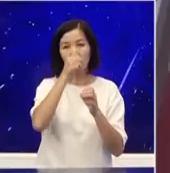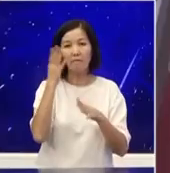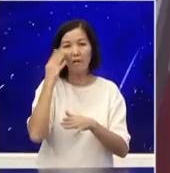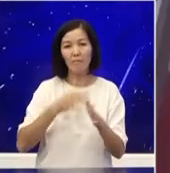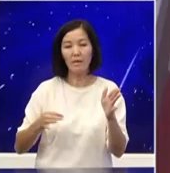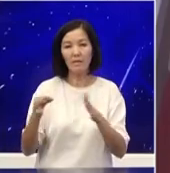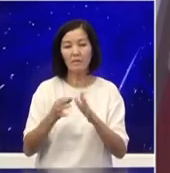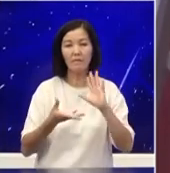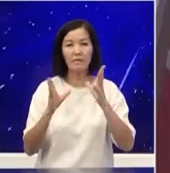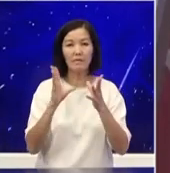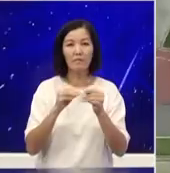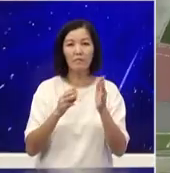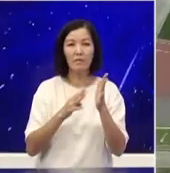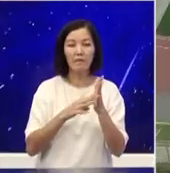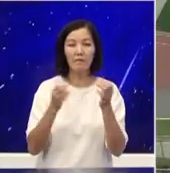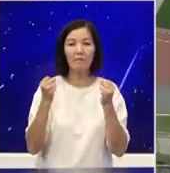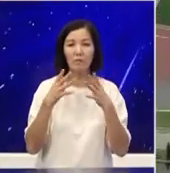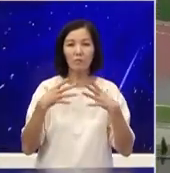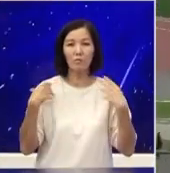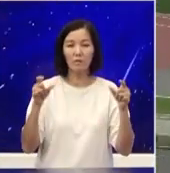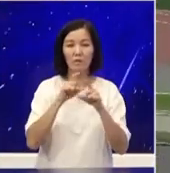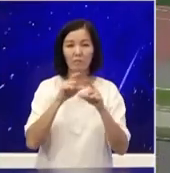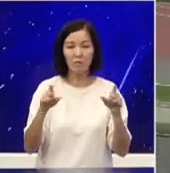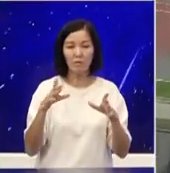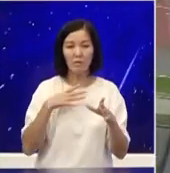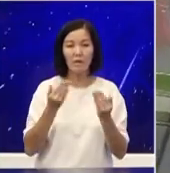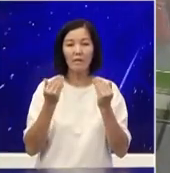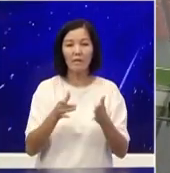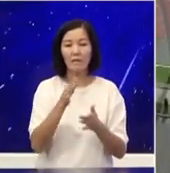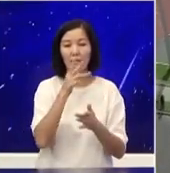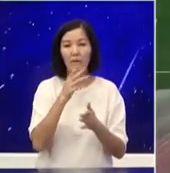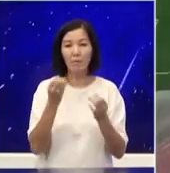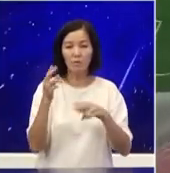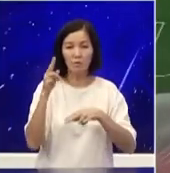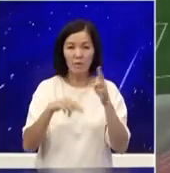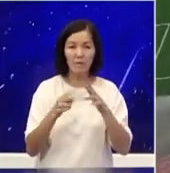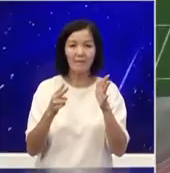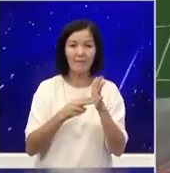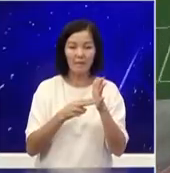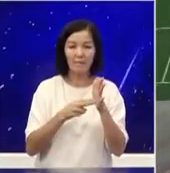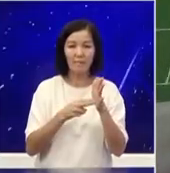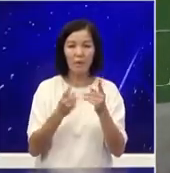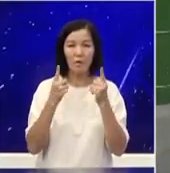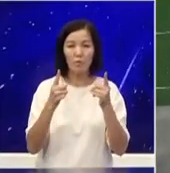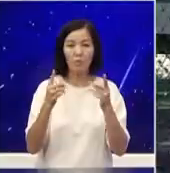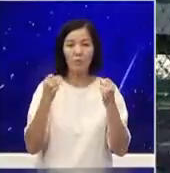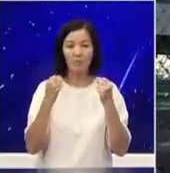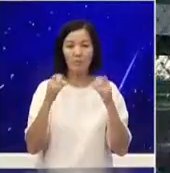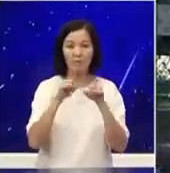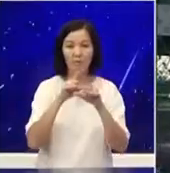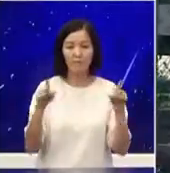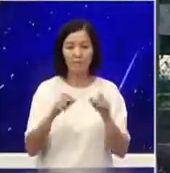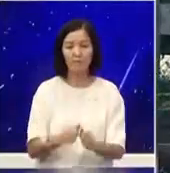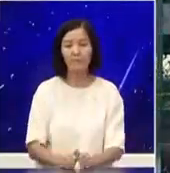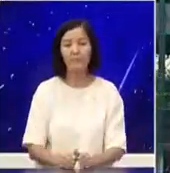области введено в эксплуатацию 9 физкультурно-оздоровительных комплексов. В настоящее время ведется строительство еще 7 крупных спортивных сооружений.